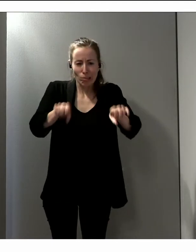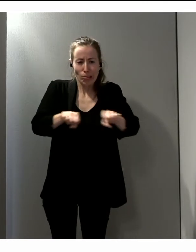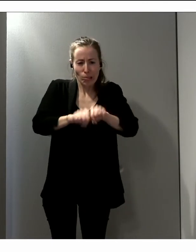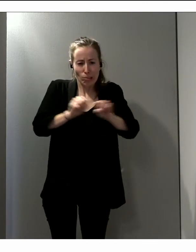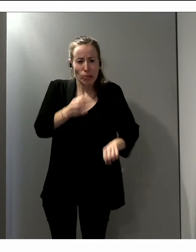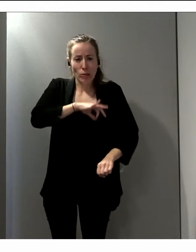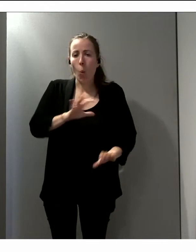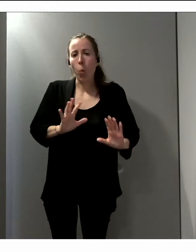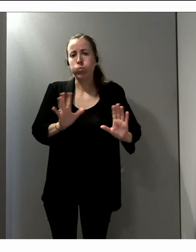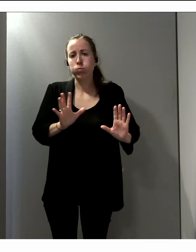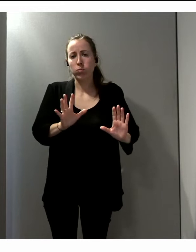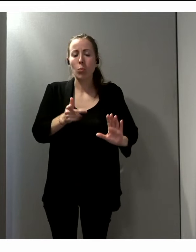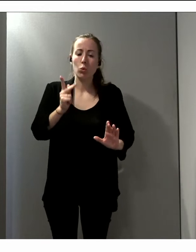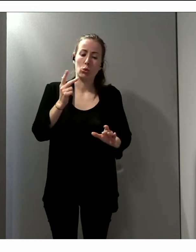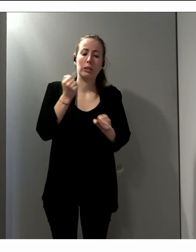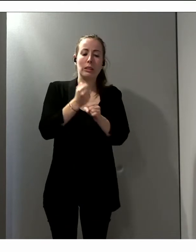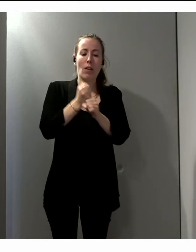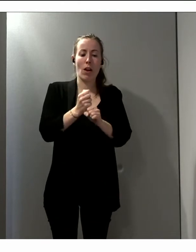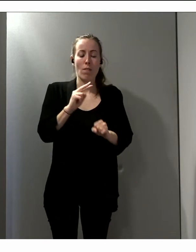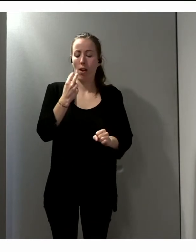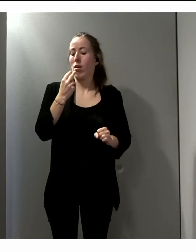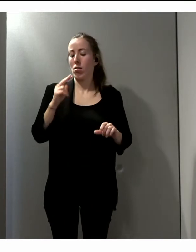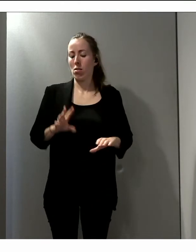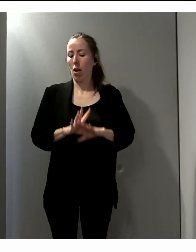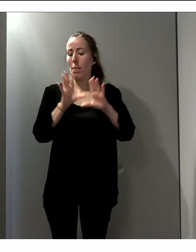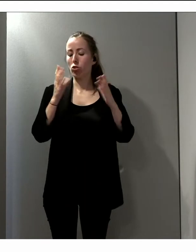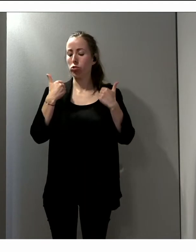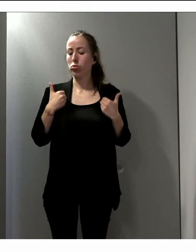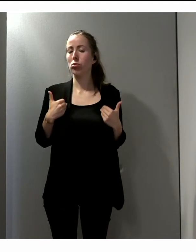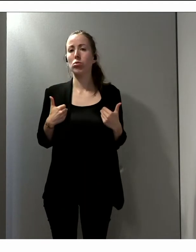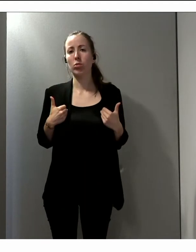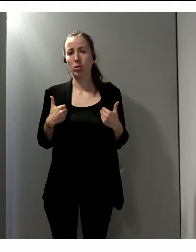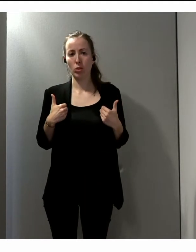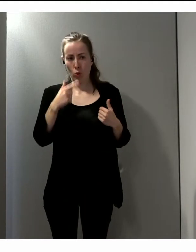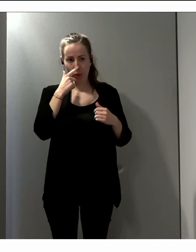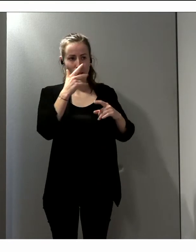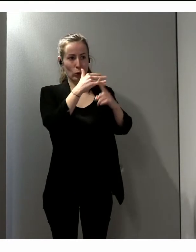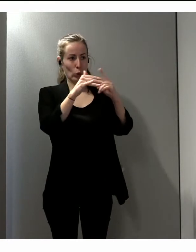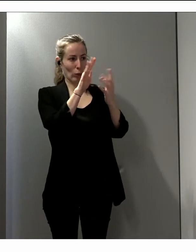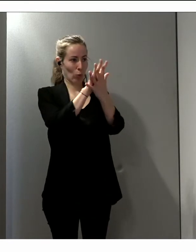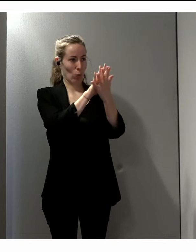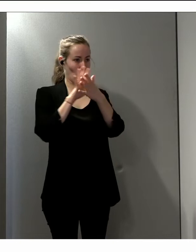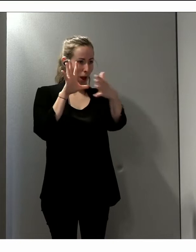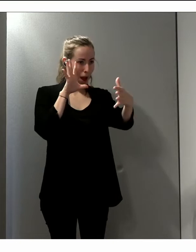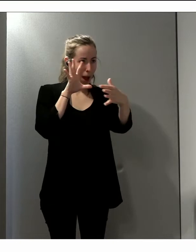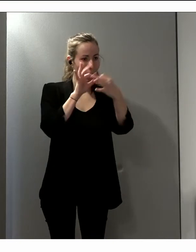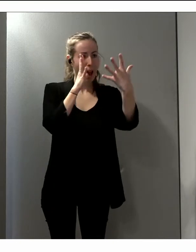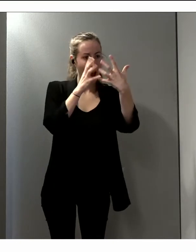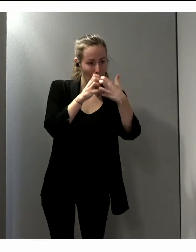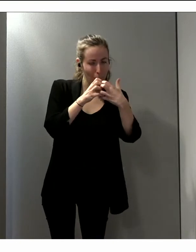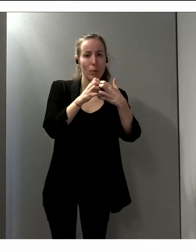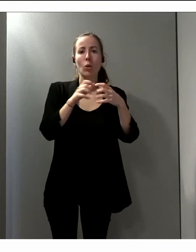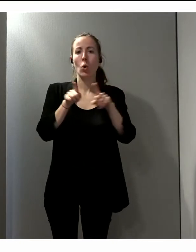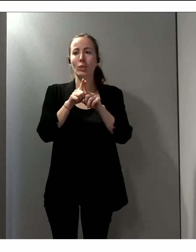de travailler sur l'image de soi, sur la socialisation, sur le respect d'un